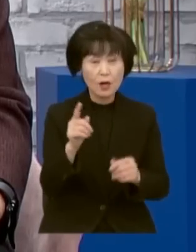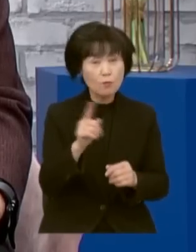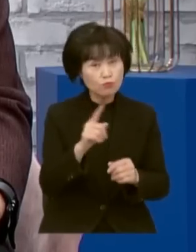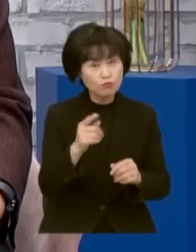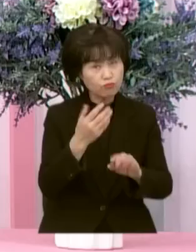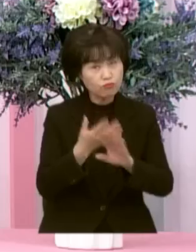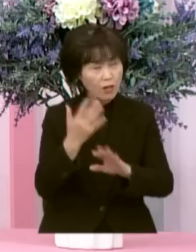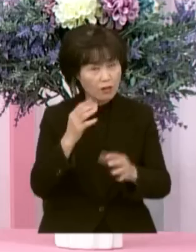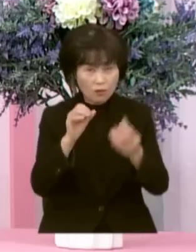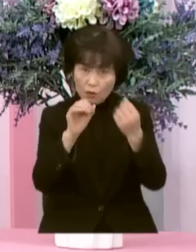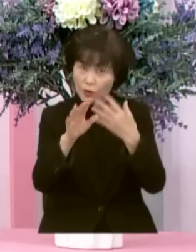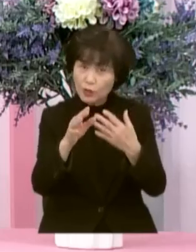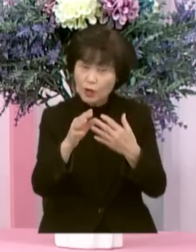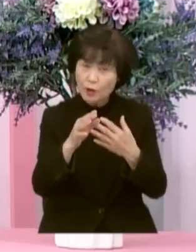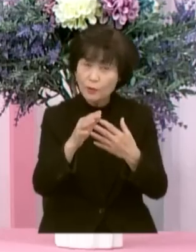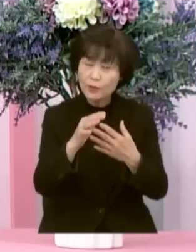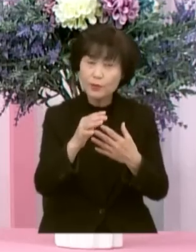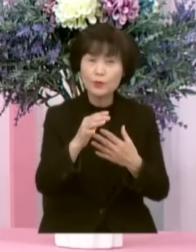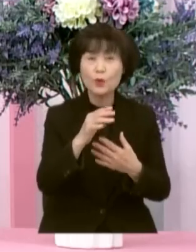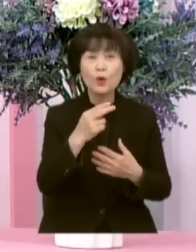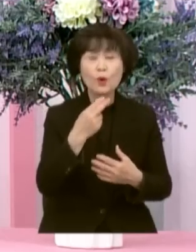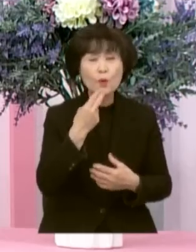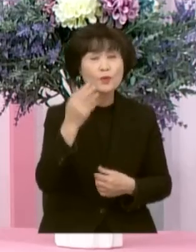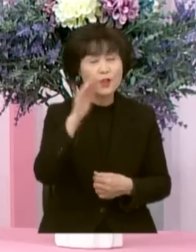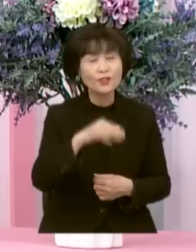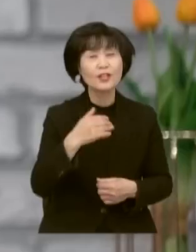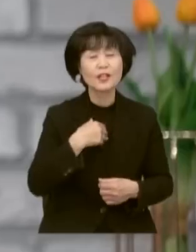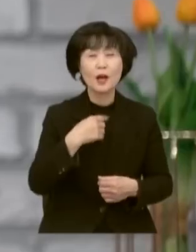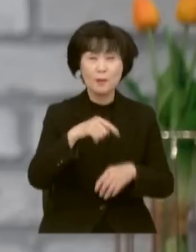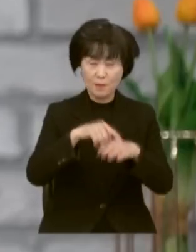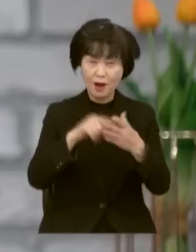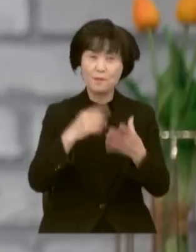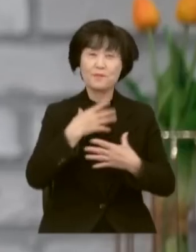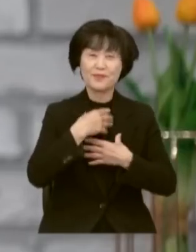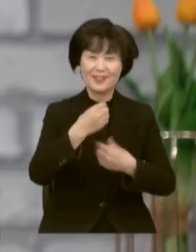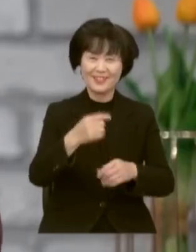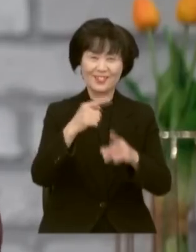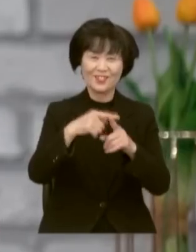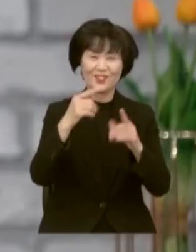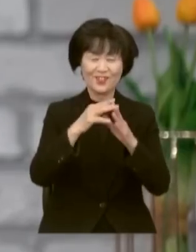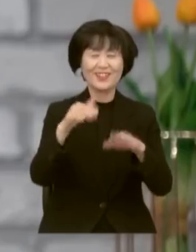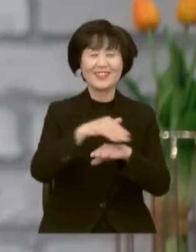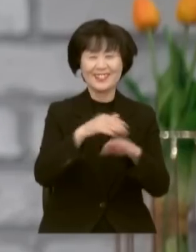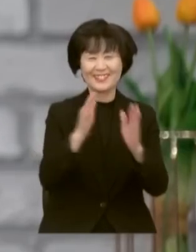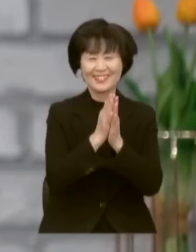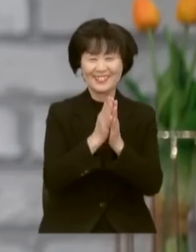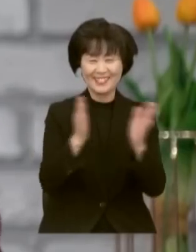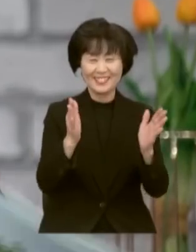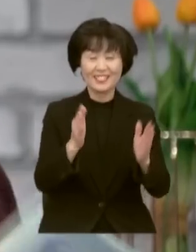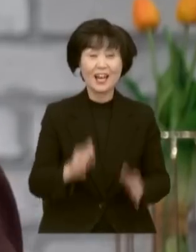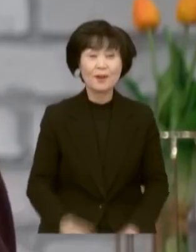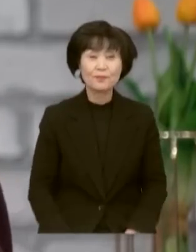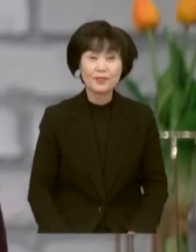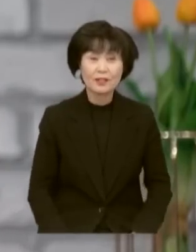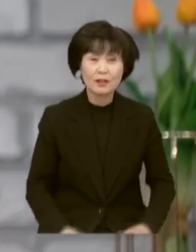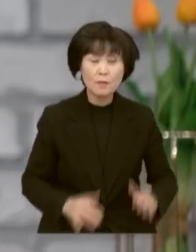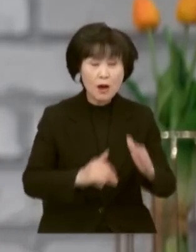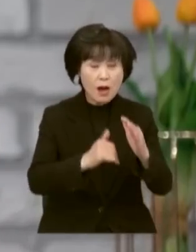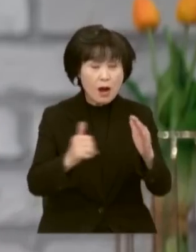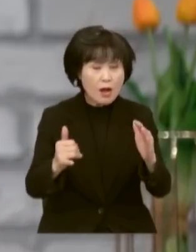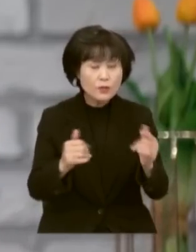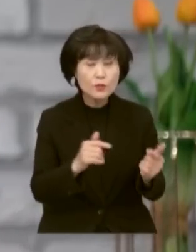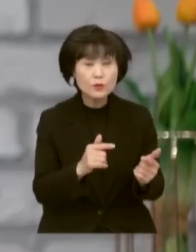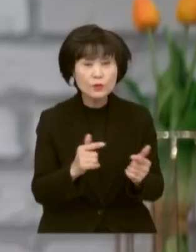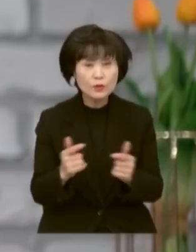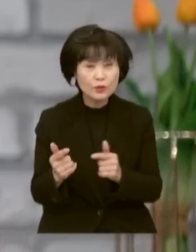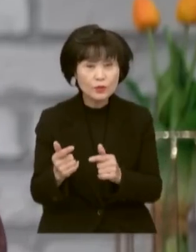것도 아닌데 근데 너무 마음이 편안해지고 좋았어요. 근데 집안 분위기는 아니잖아요. 그렇죠. 네. 가족도 많은데 그 가족들은 지금